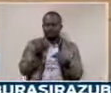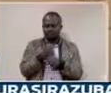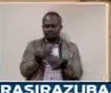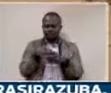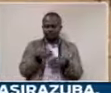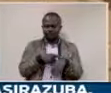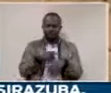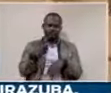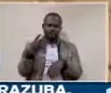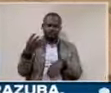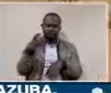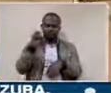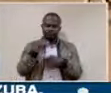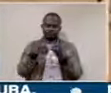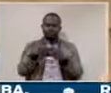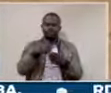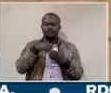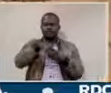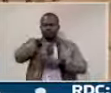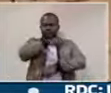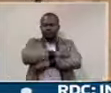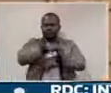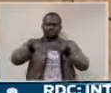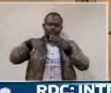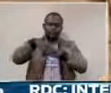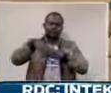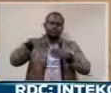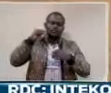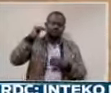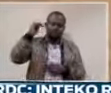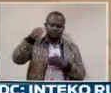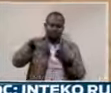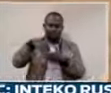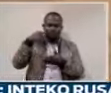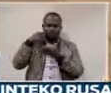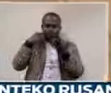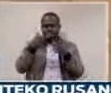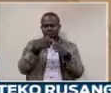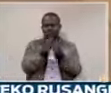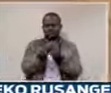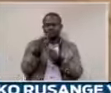gihe 24% barimo abanyeshuri n'abakuze, hakabamo